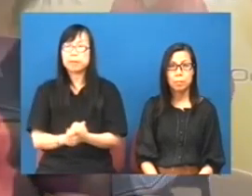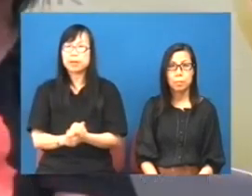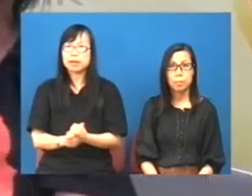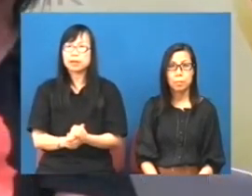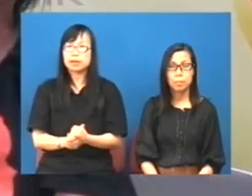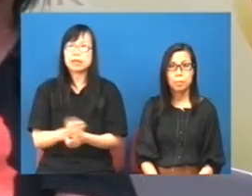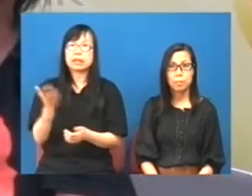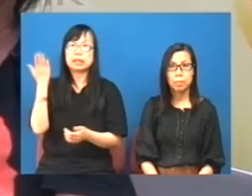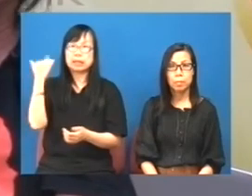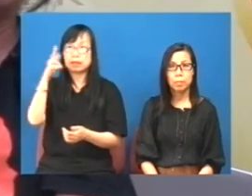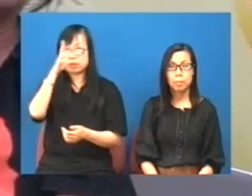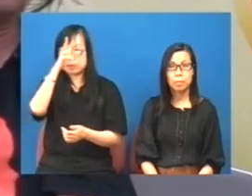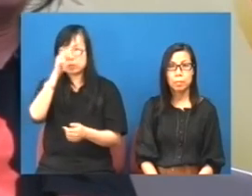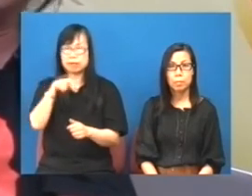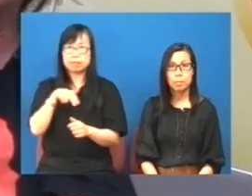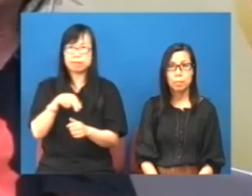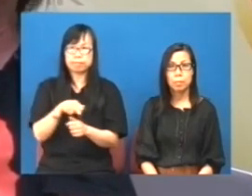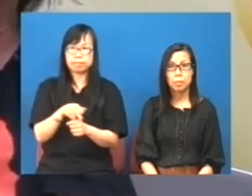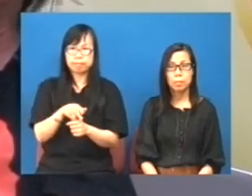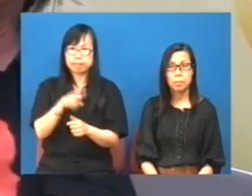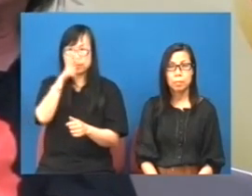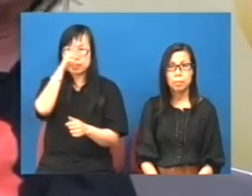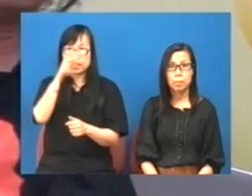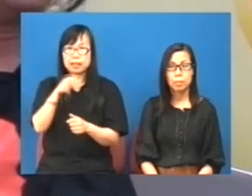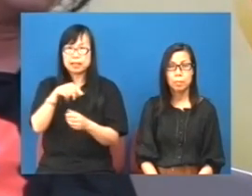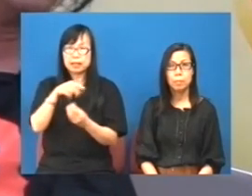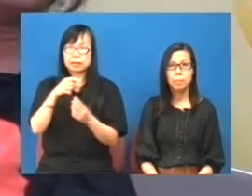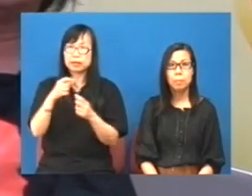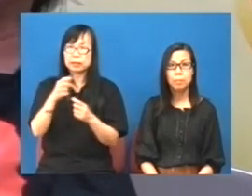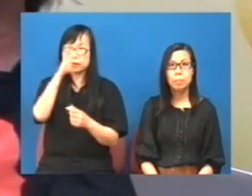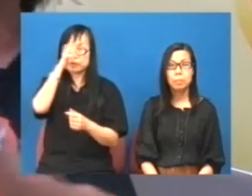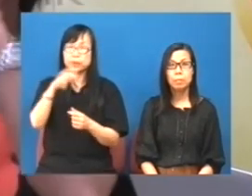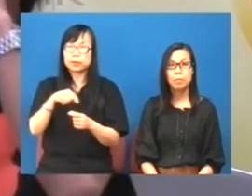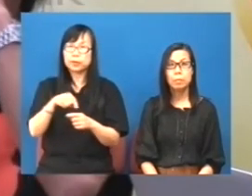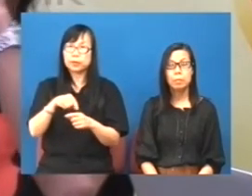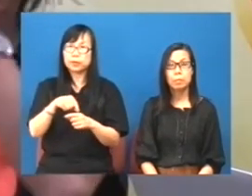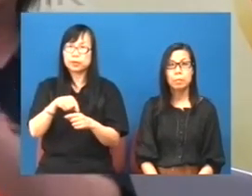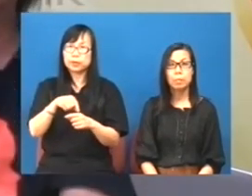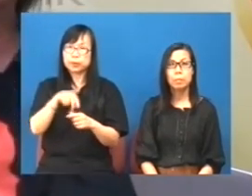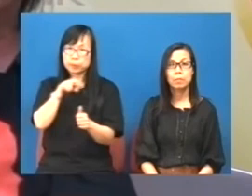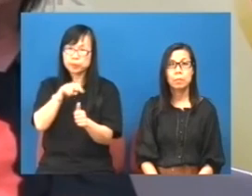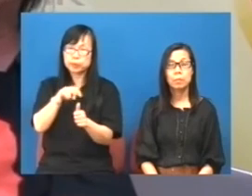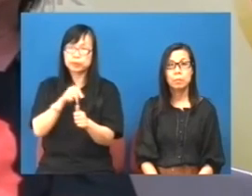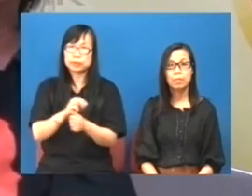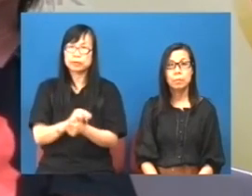由政府